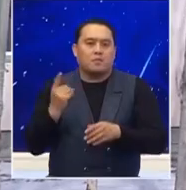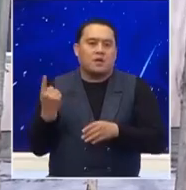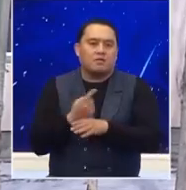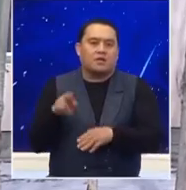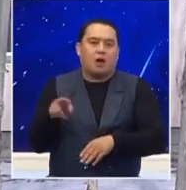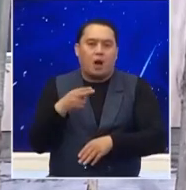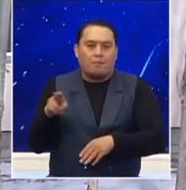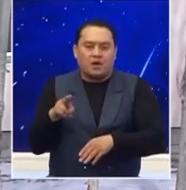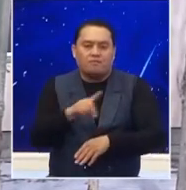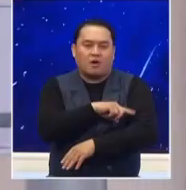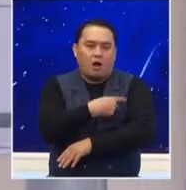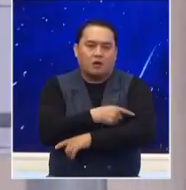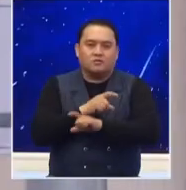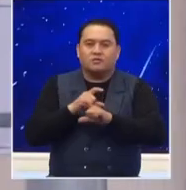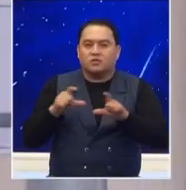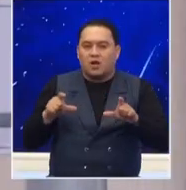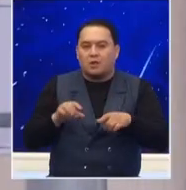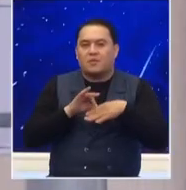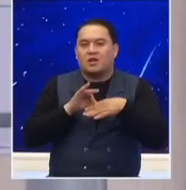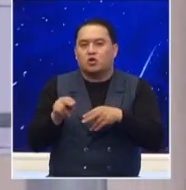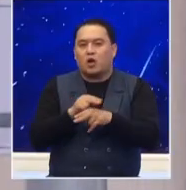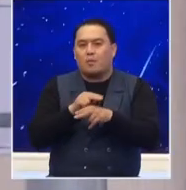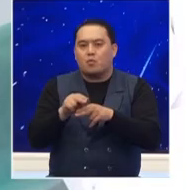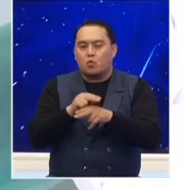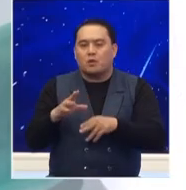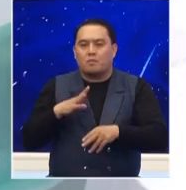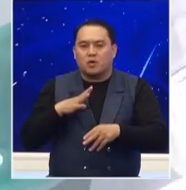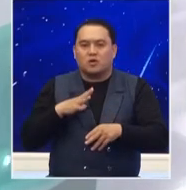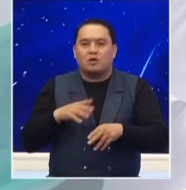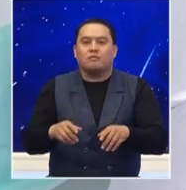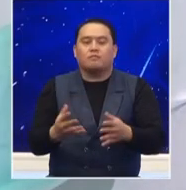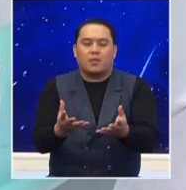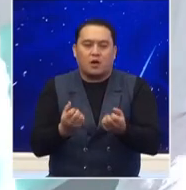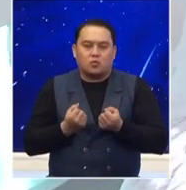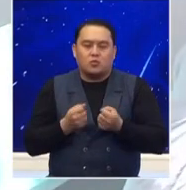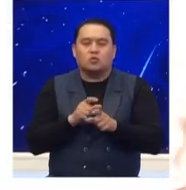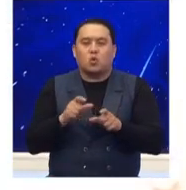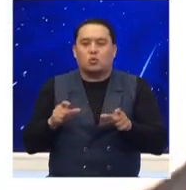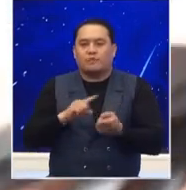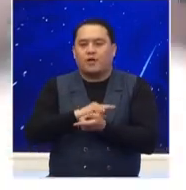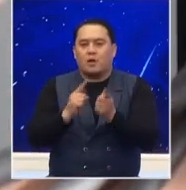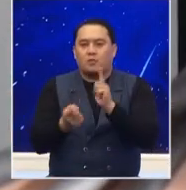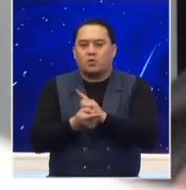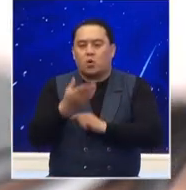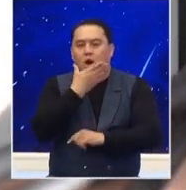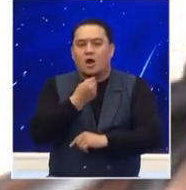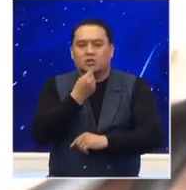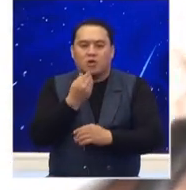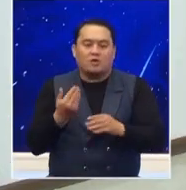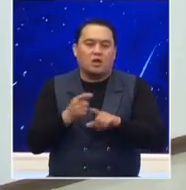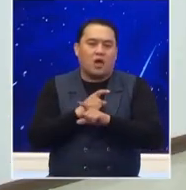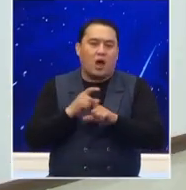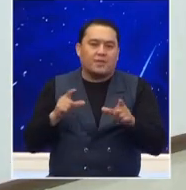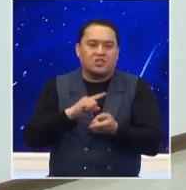декабря. А вот врачебный пункт в селе Алгабас, прошедший капитальный ремонт, уже вовсю принимает пациентов. Перемены в облике и оснащении данного